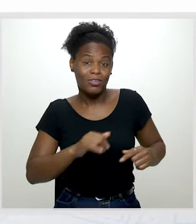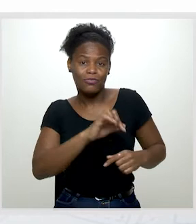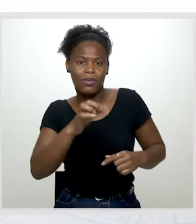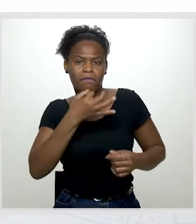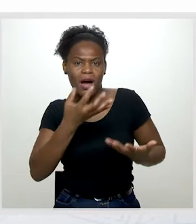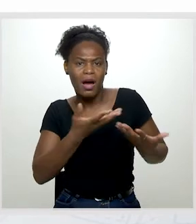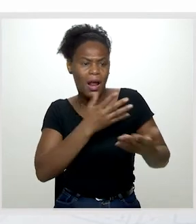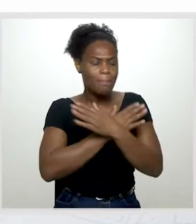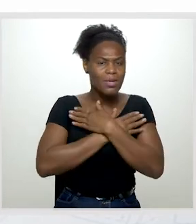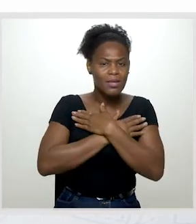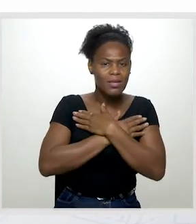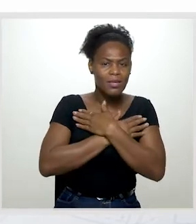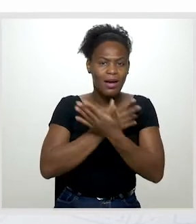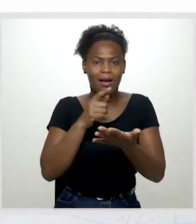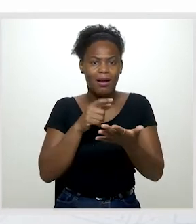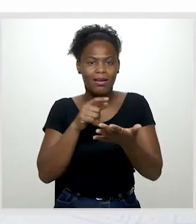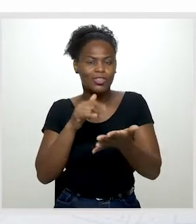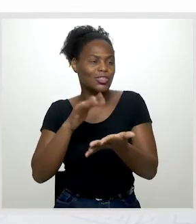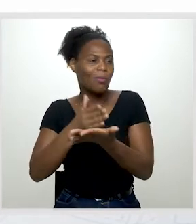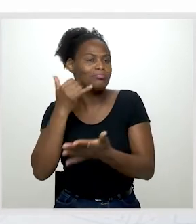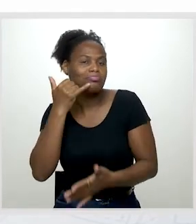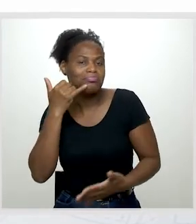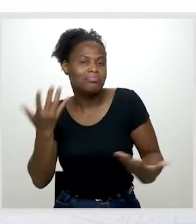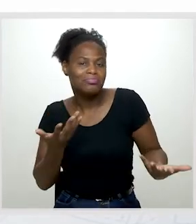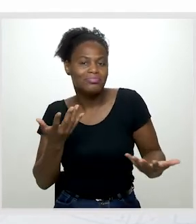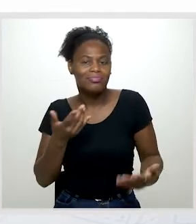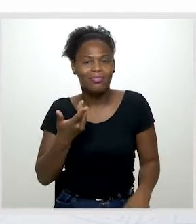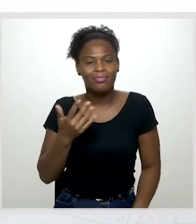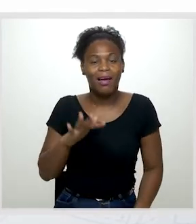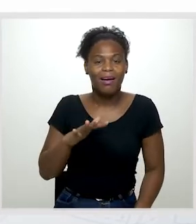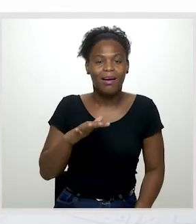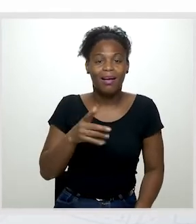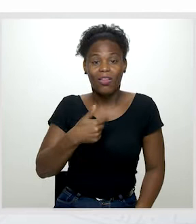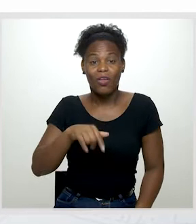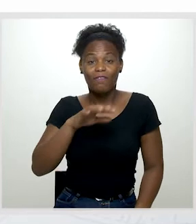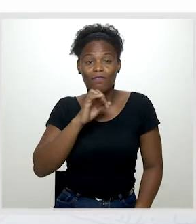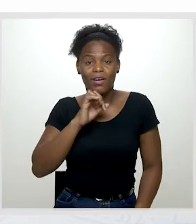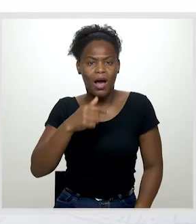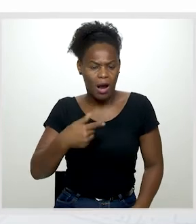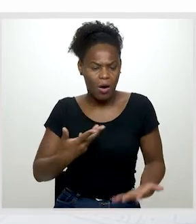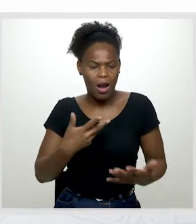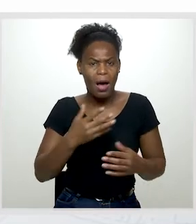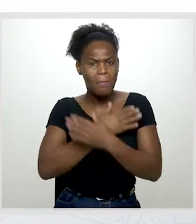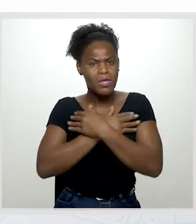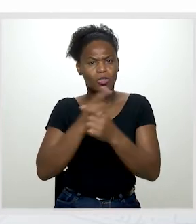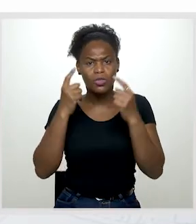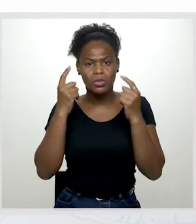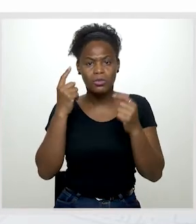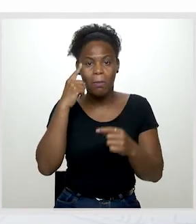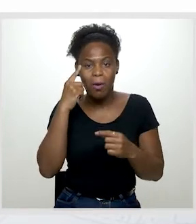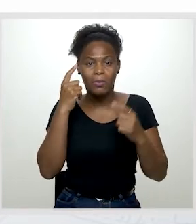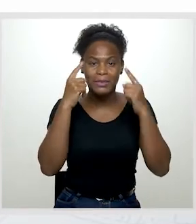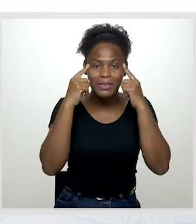voulez parler à un ami et hop, vous lui téléphonez. Tenez, notre fils a des amis au Japon et en